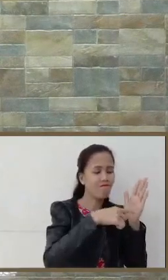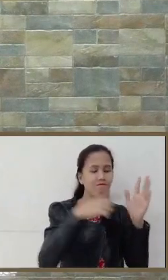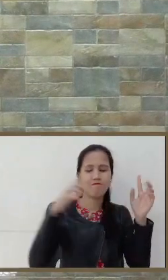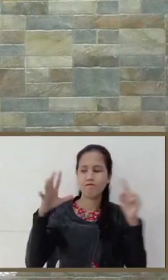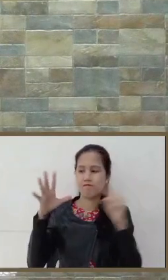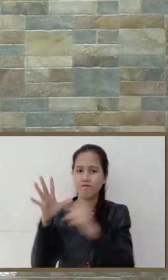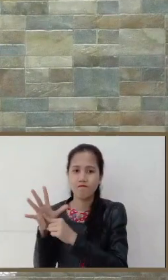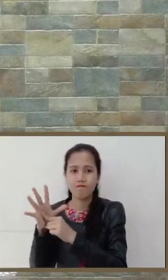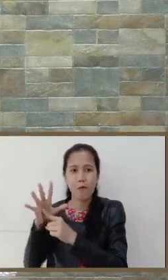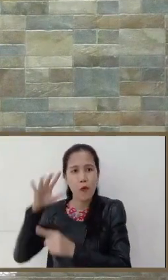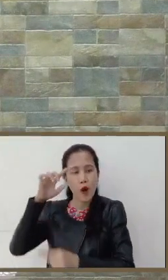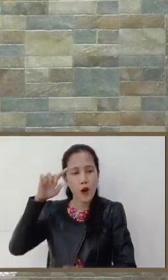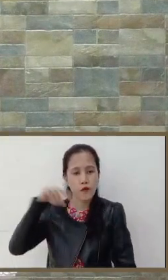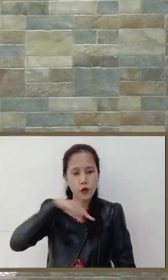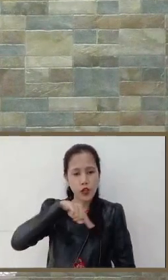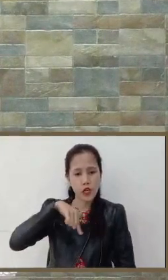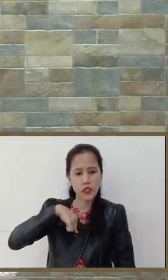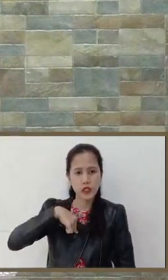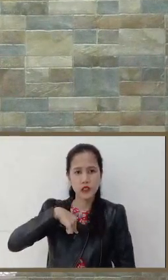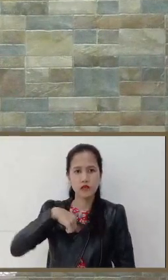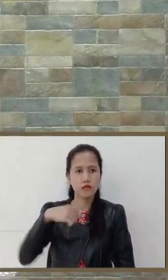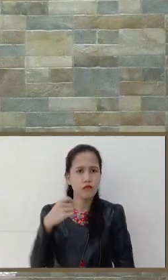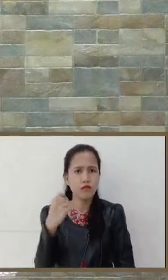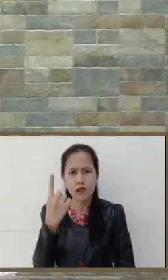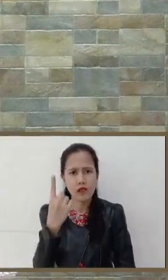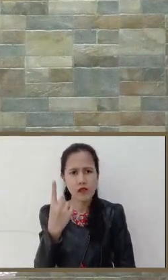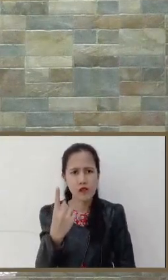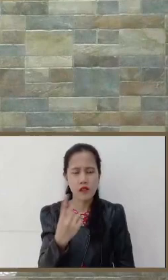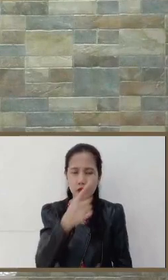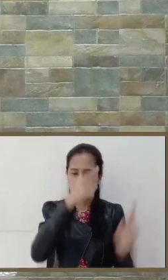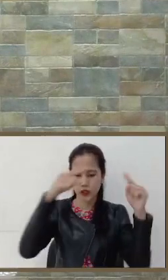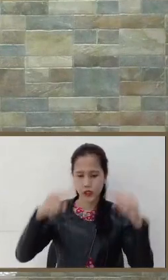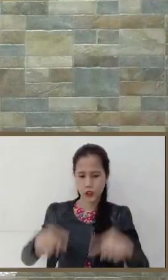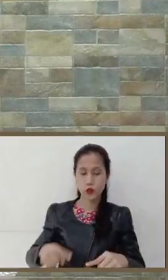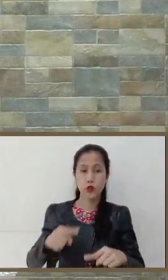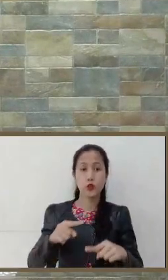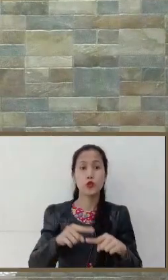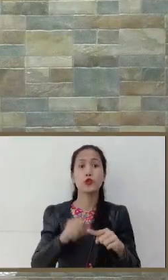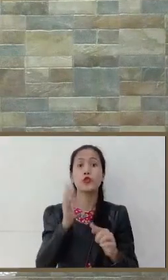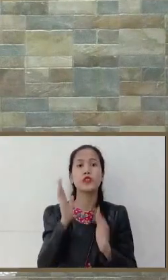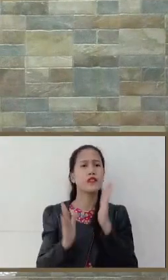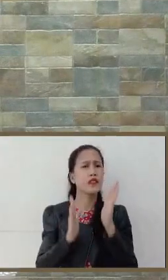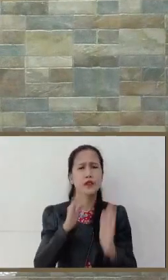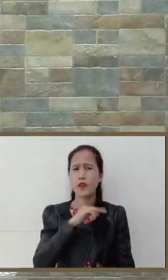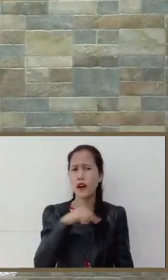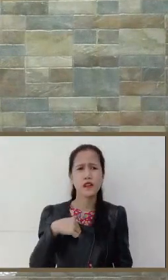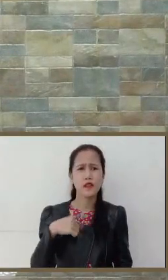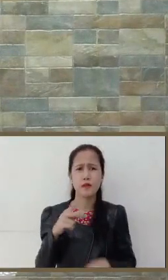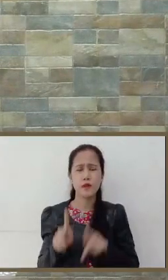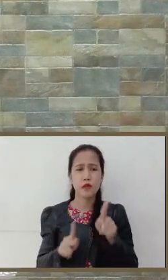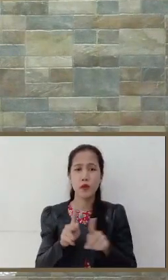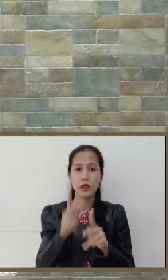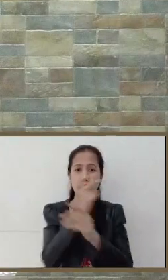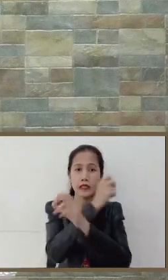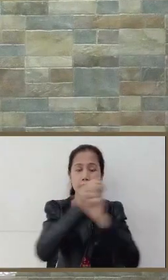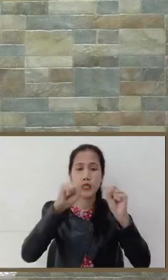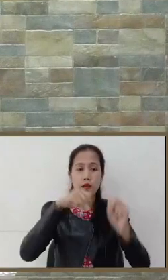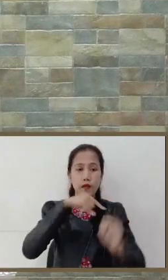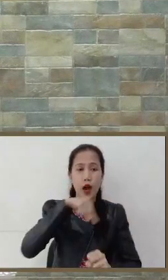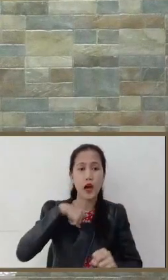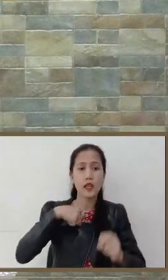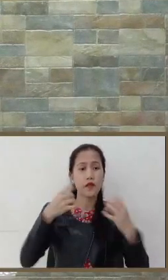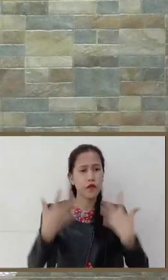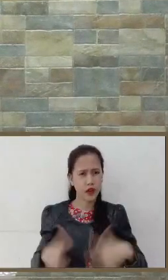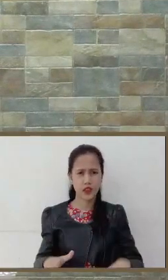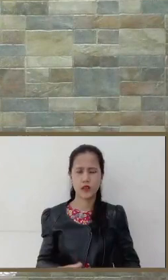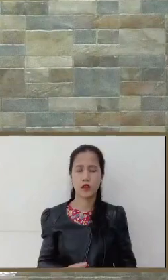Hindi siya bubaba to be ministered, but to minister unto. Tayo po'y pinaglingkuran. At ngayon po, mga kapatid, may pagkakataon tayo maglingkod